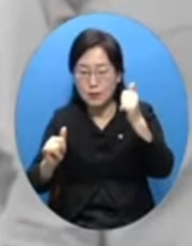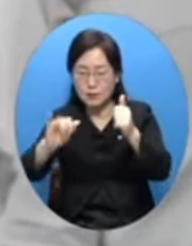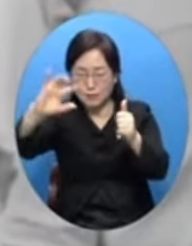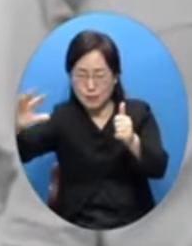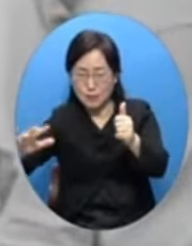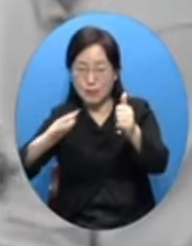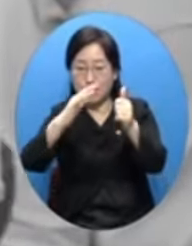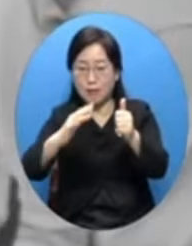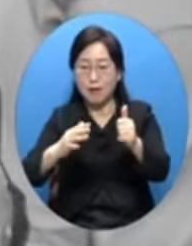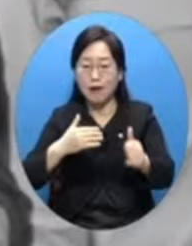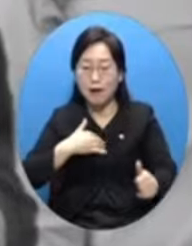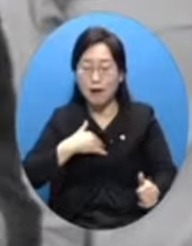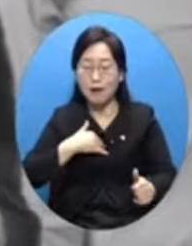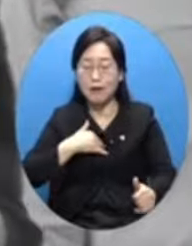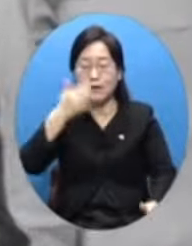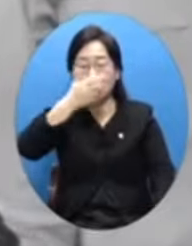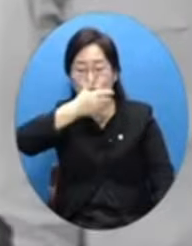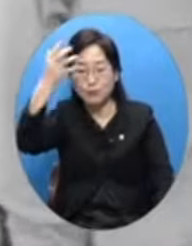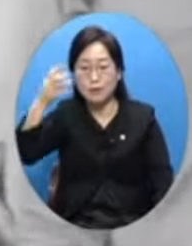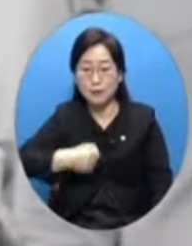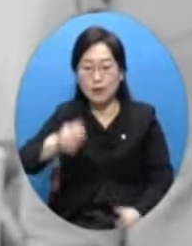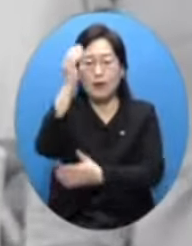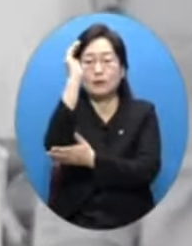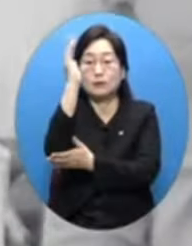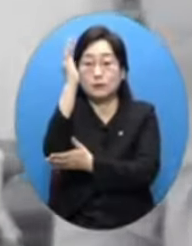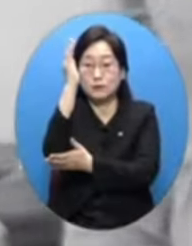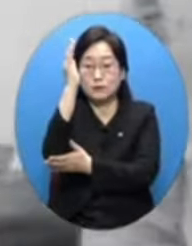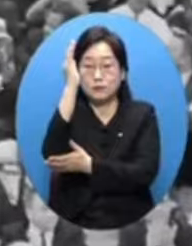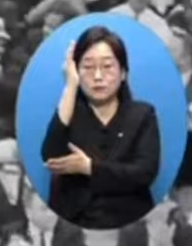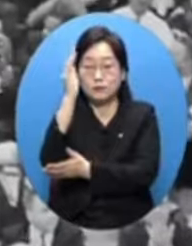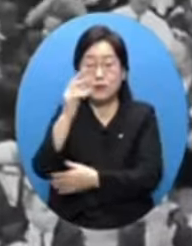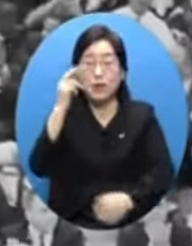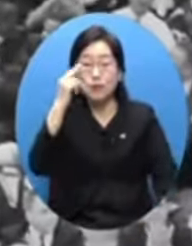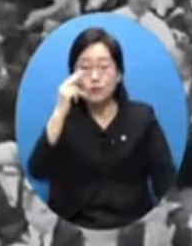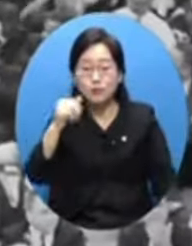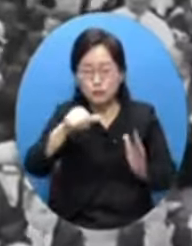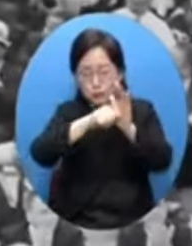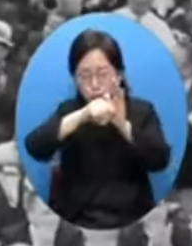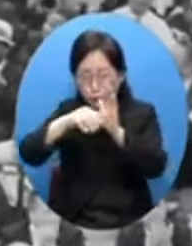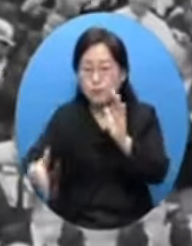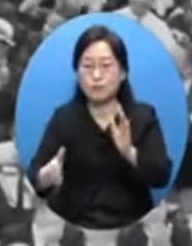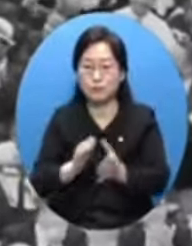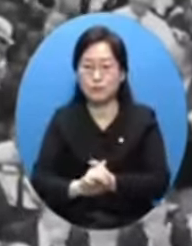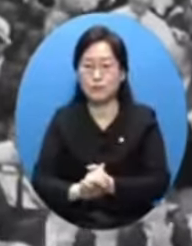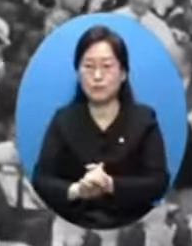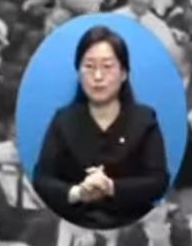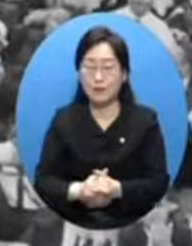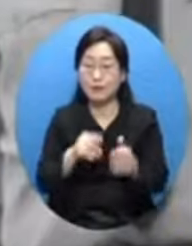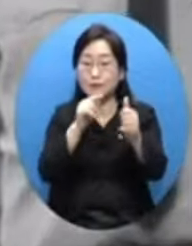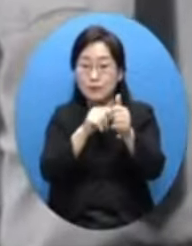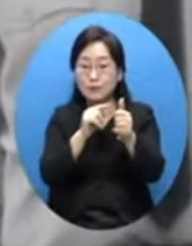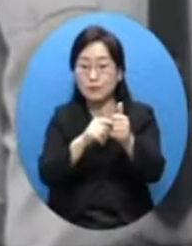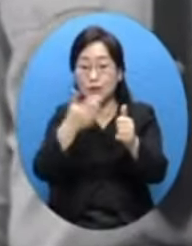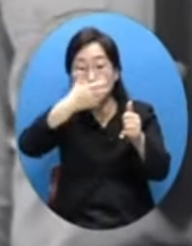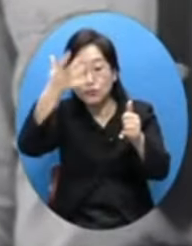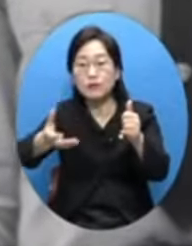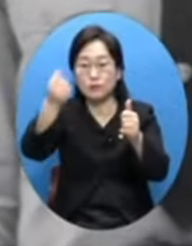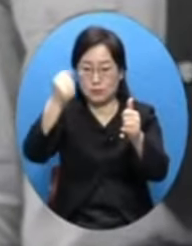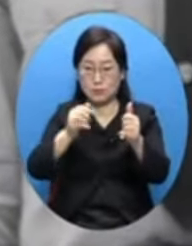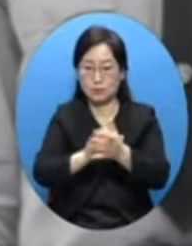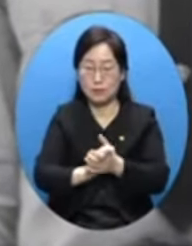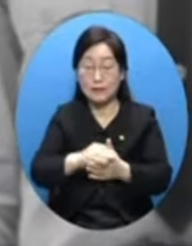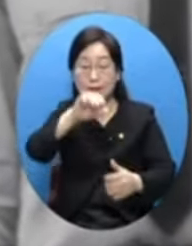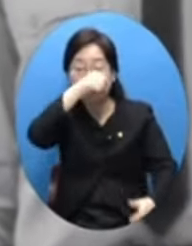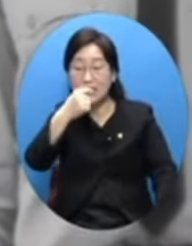아이라고 하는 그 연설은 미국의 3대 명 연설 중에 하나로 꼽힙니다 그는 꿈을 꿨습니다